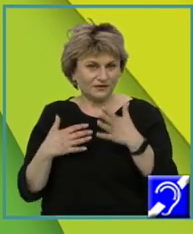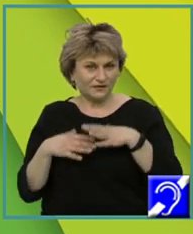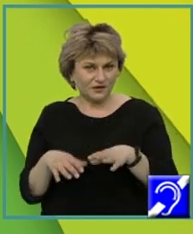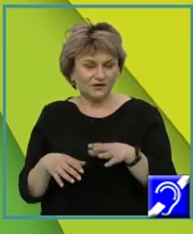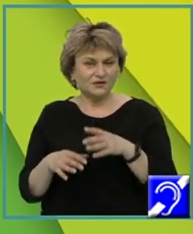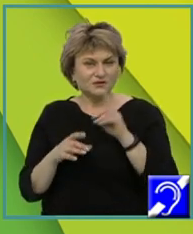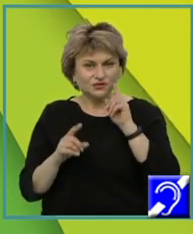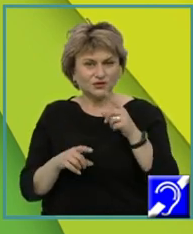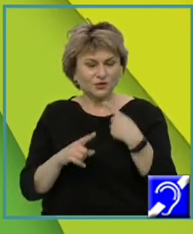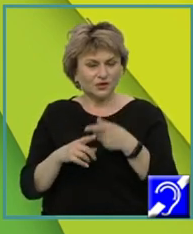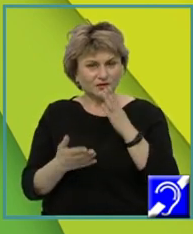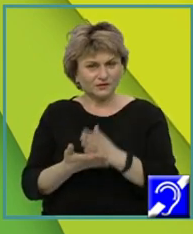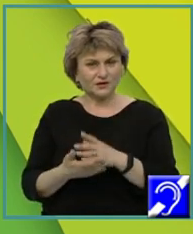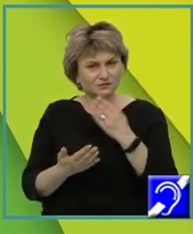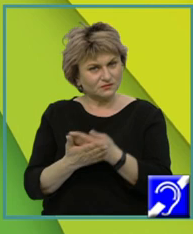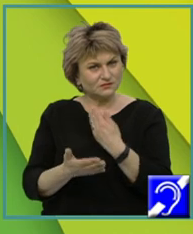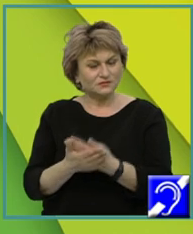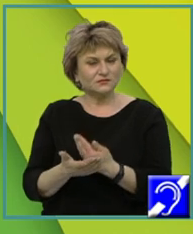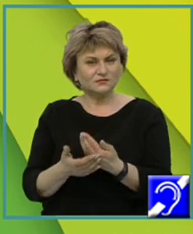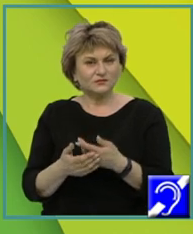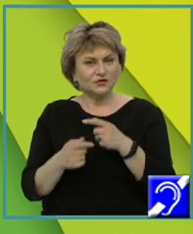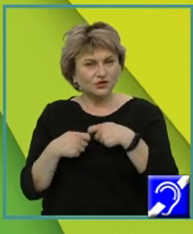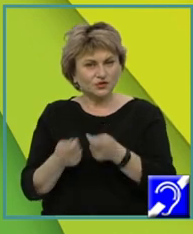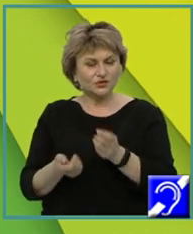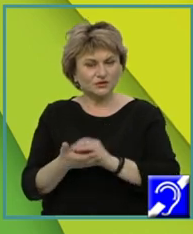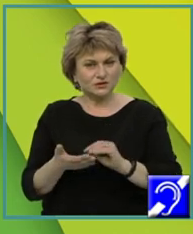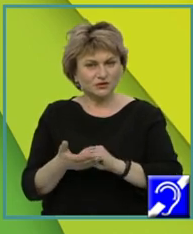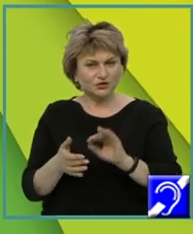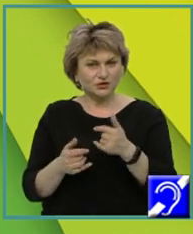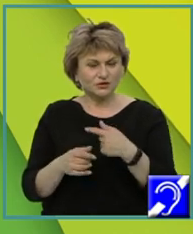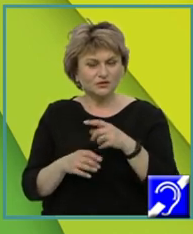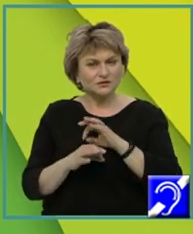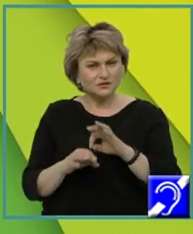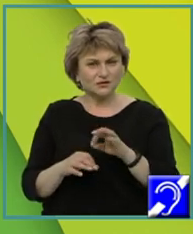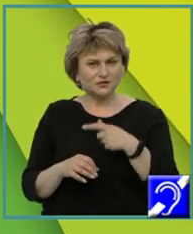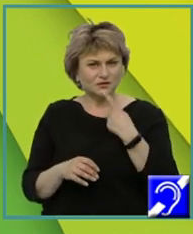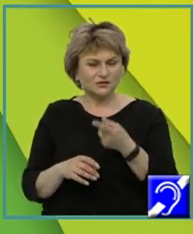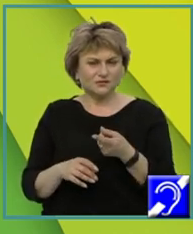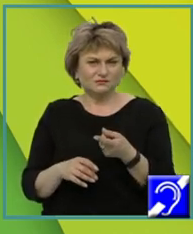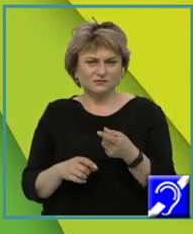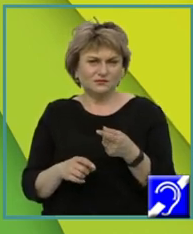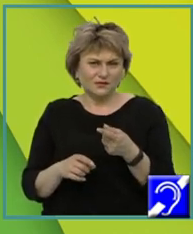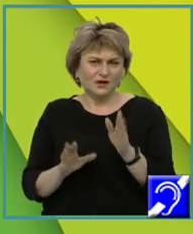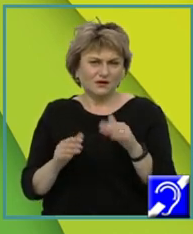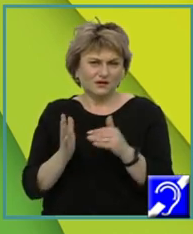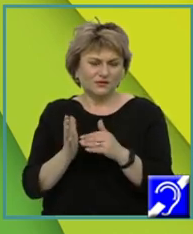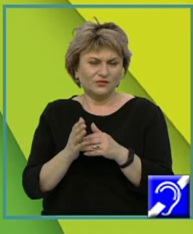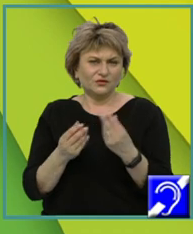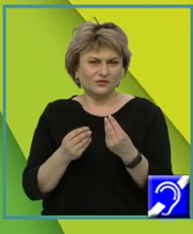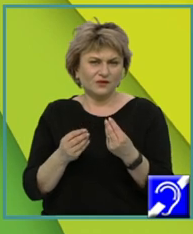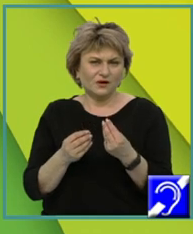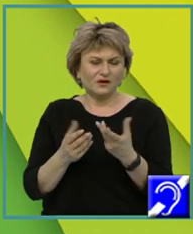să fii cu adevărat de folos Povestește în totul în scris firește că nu cer decât o redare însă nevoie să fie cât mai